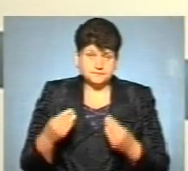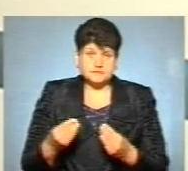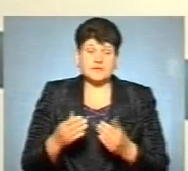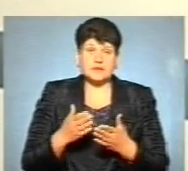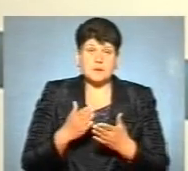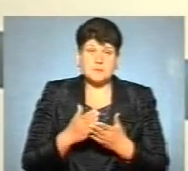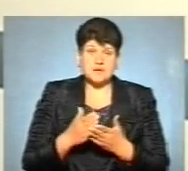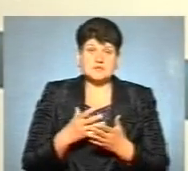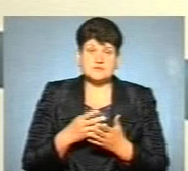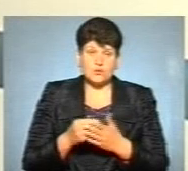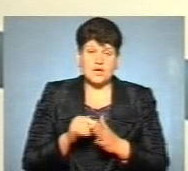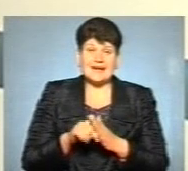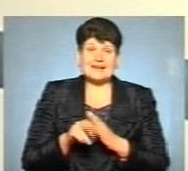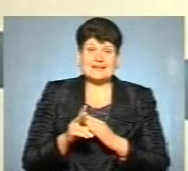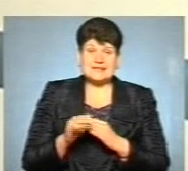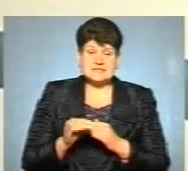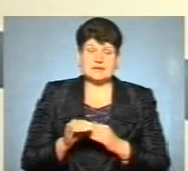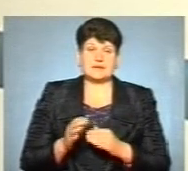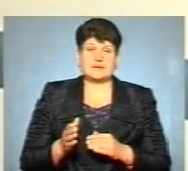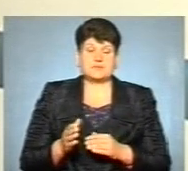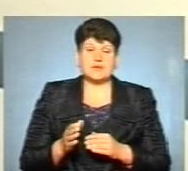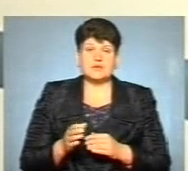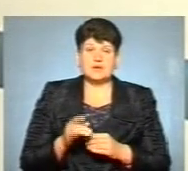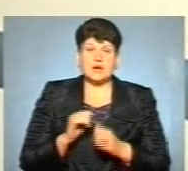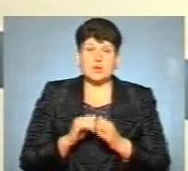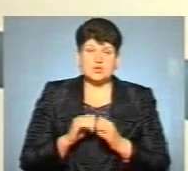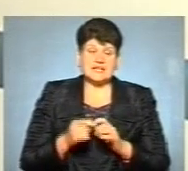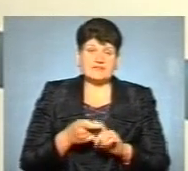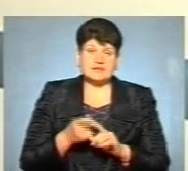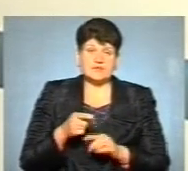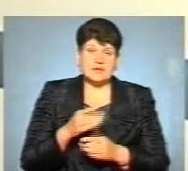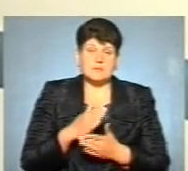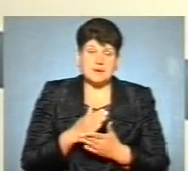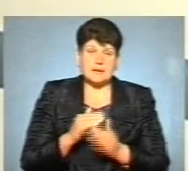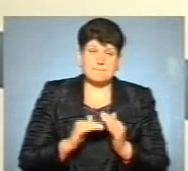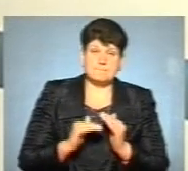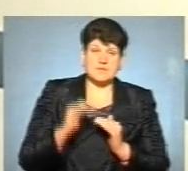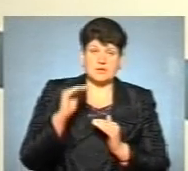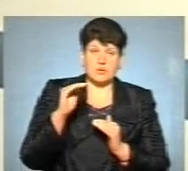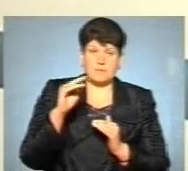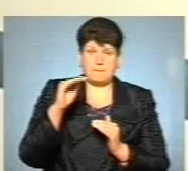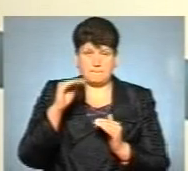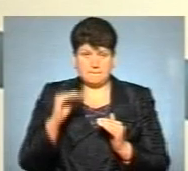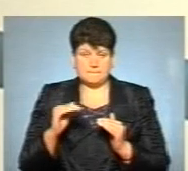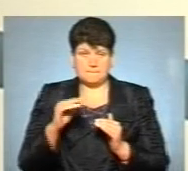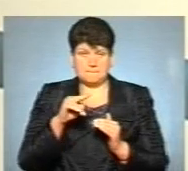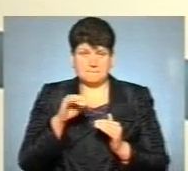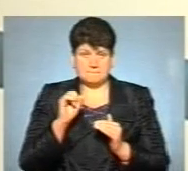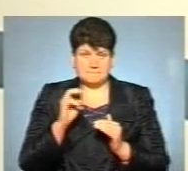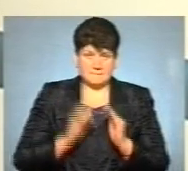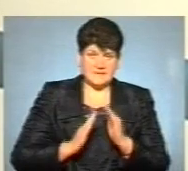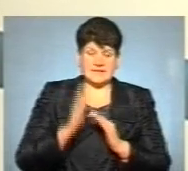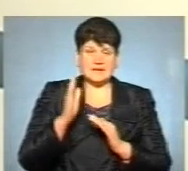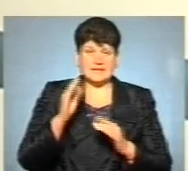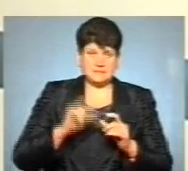має свої характеристики, як вона протікає. Так як і кожна інфекція, вона має підйом, вона має пік і вона має зниження захворюваності. COVID